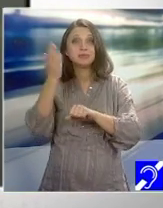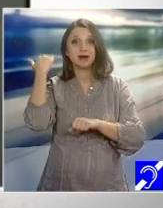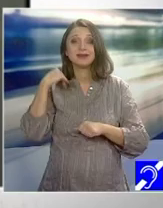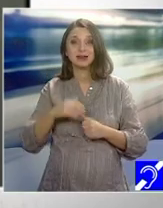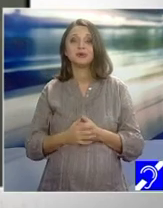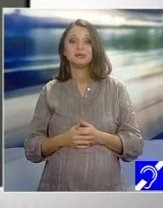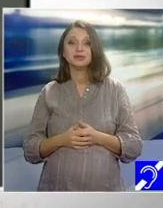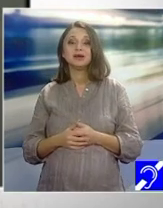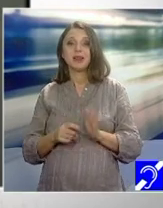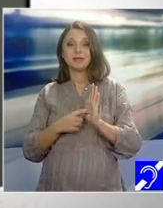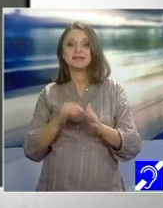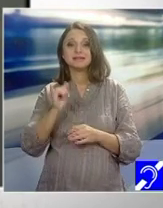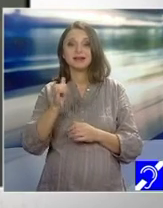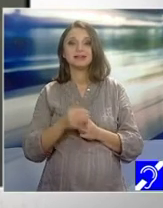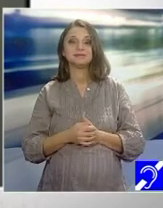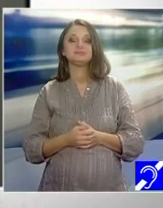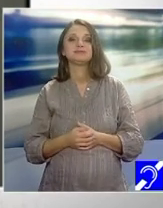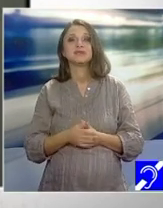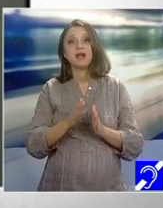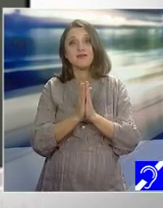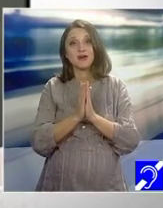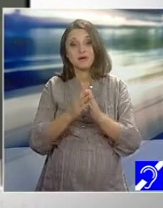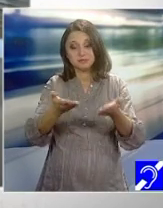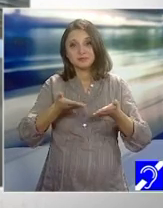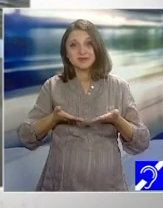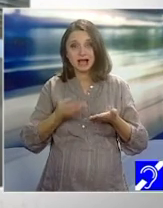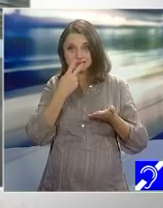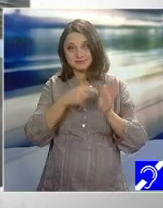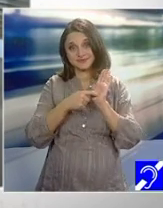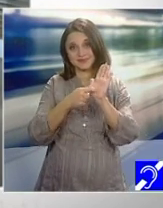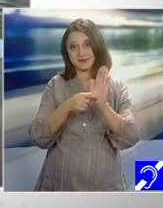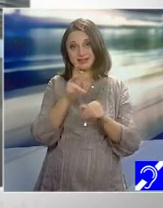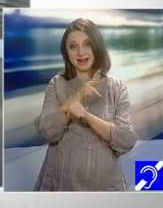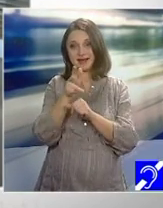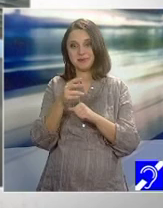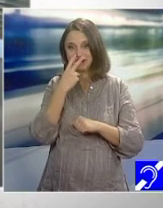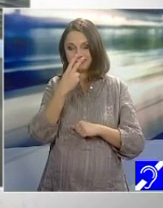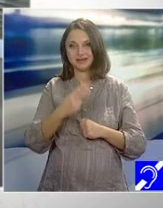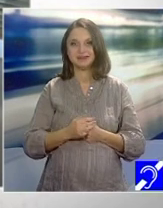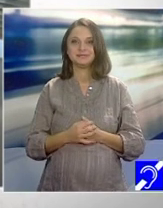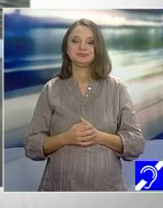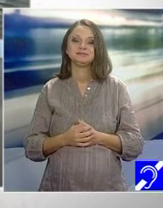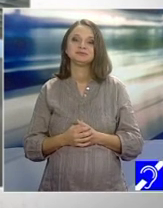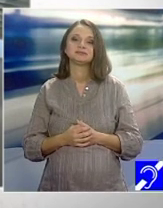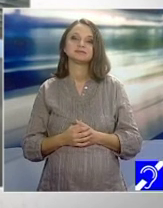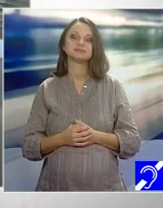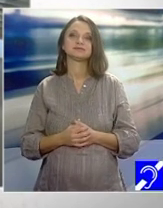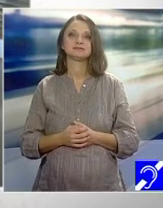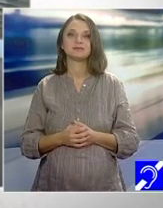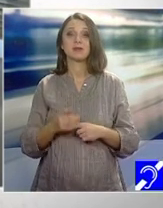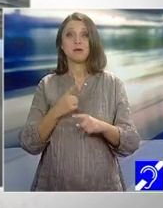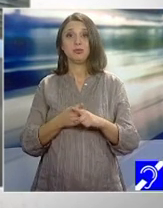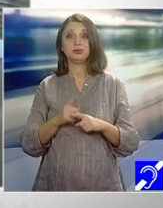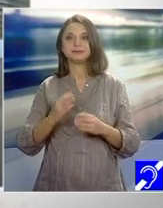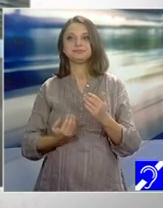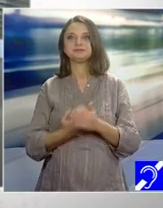a emisiunii Fără Prejudecăți. Am să vă rog să mi-l dați pentru a-l arăta la cameră. În același timp se naște o nouă întrebare